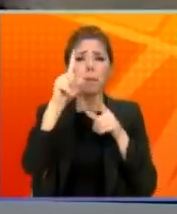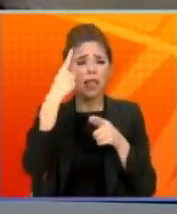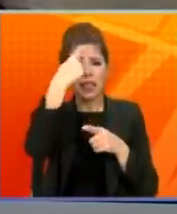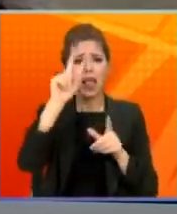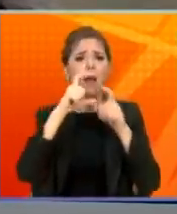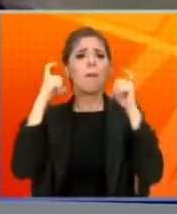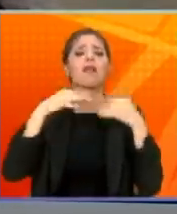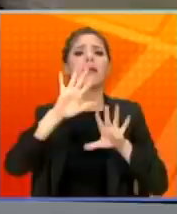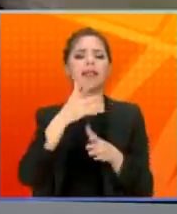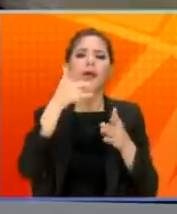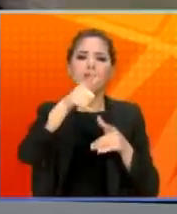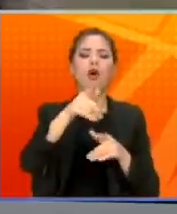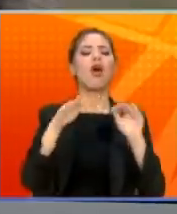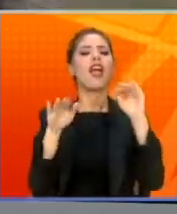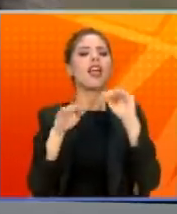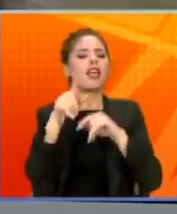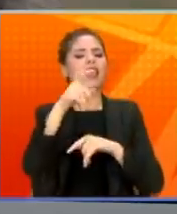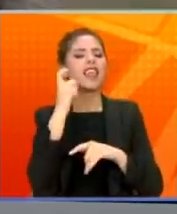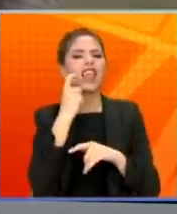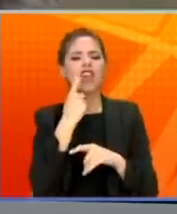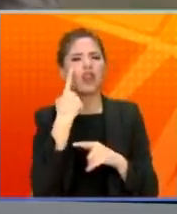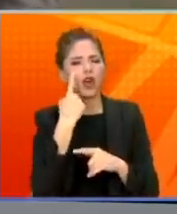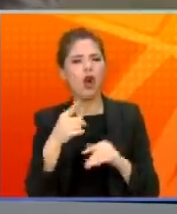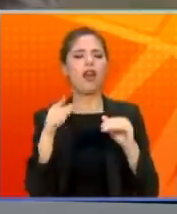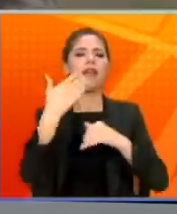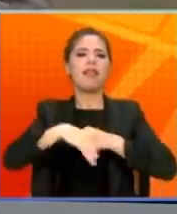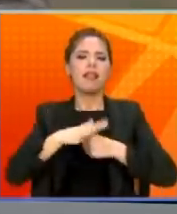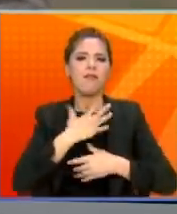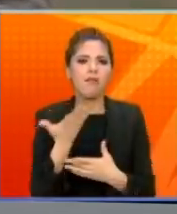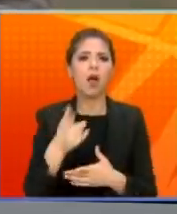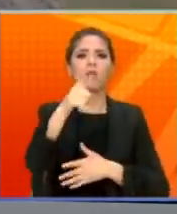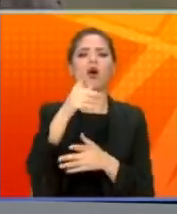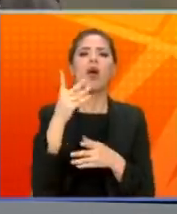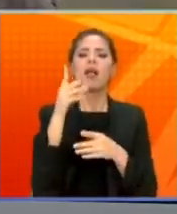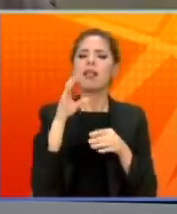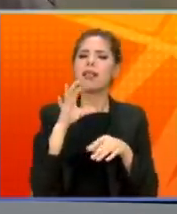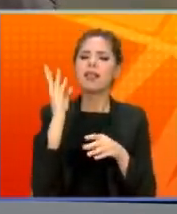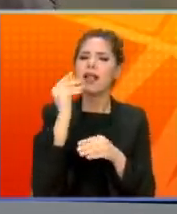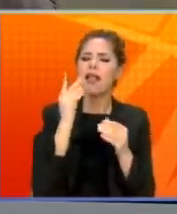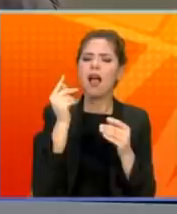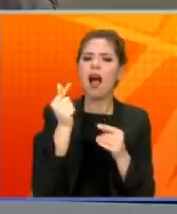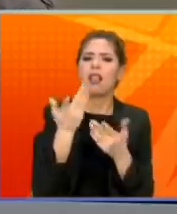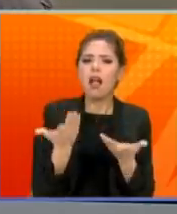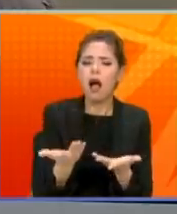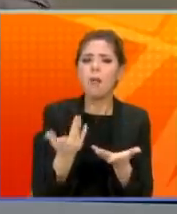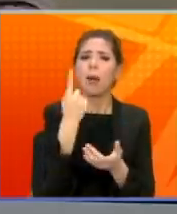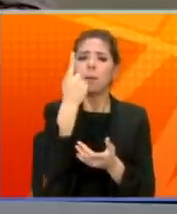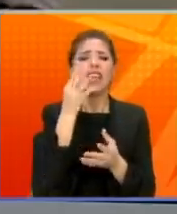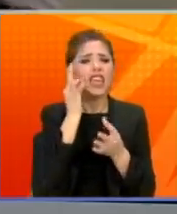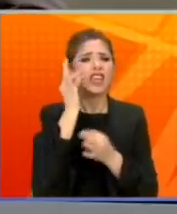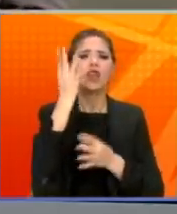maske değil getirilen yaş kısıtlamalarına da direnenler oluyor sayıları az ama yinede bir kişi bile olsa